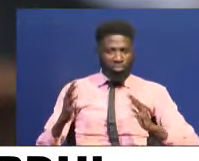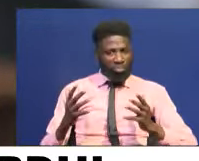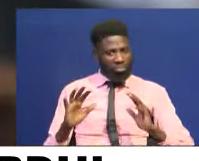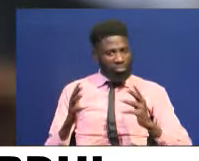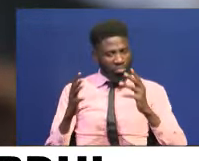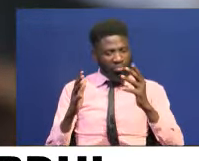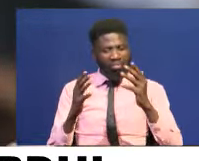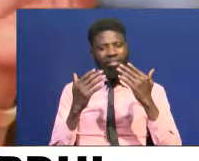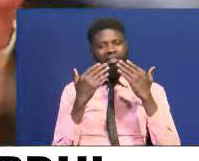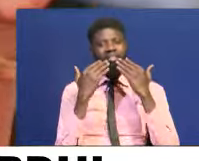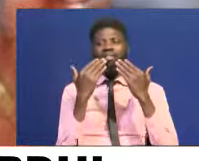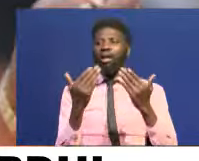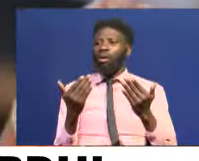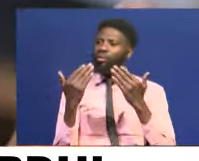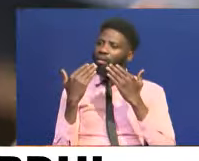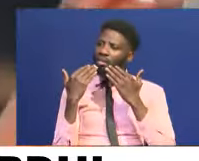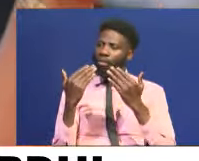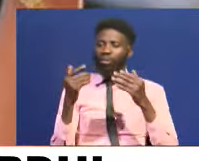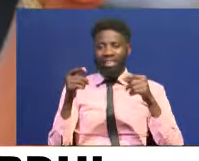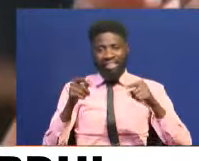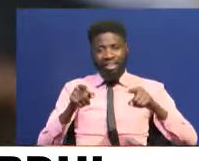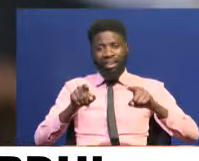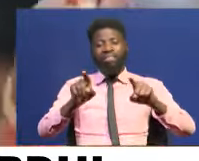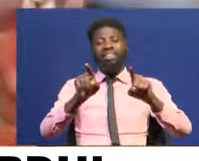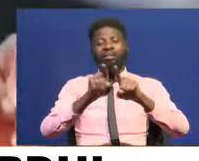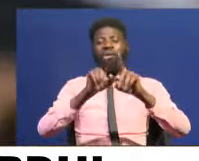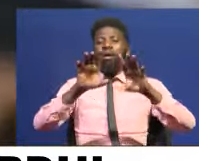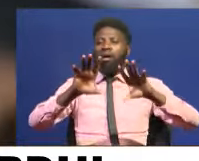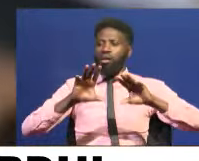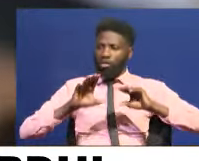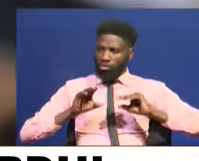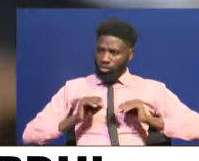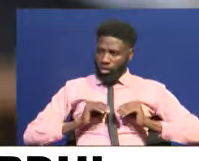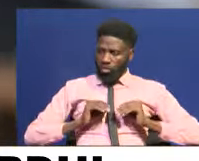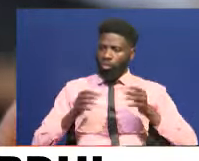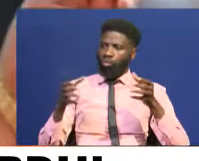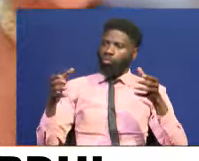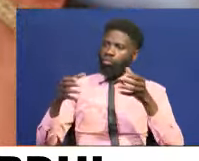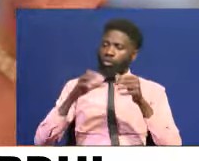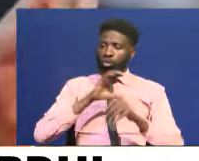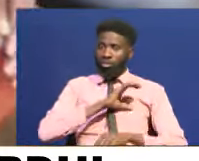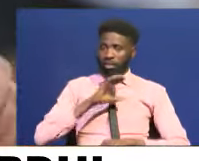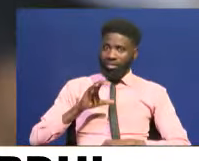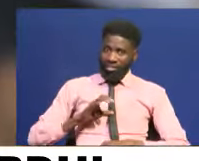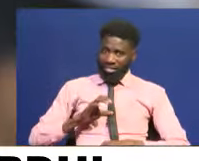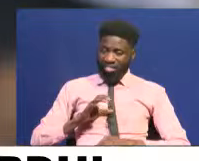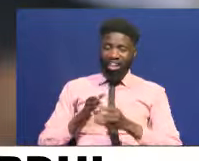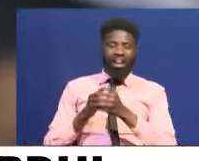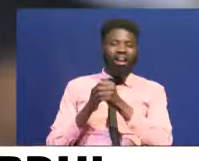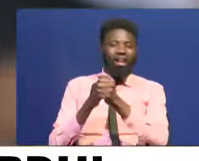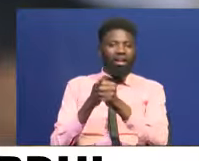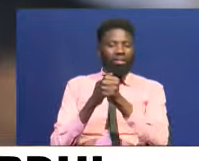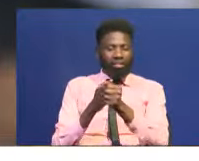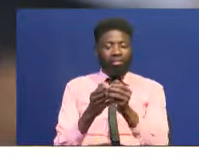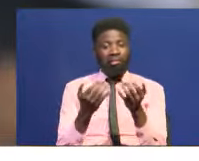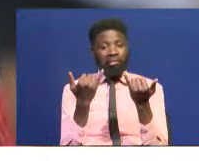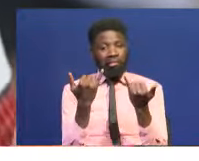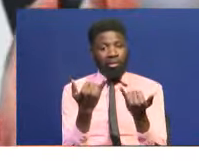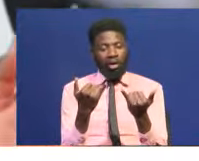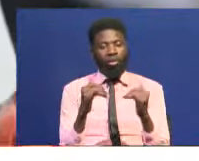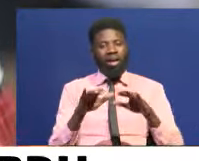Asanteni sana. Na nyinyi mkakubali kuwapatia nafasi, ndio hizi title hatimiliki